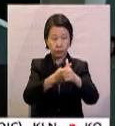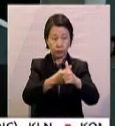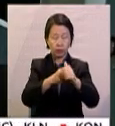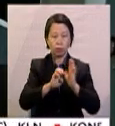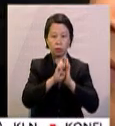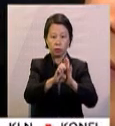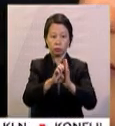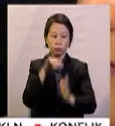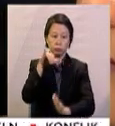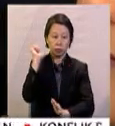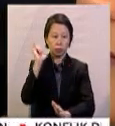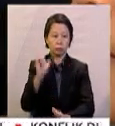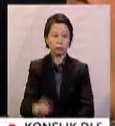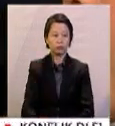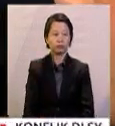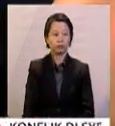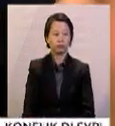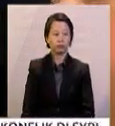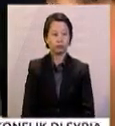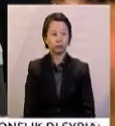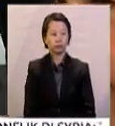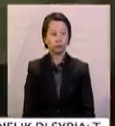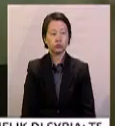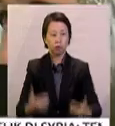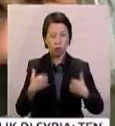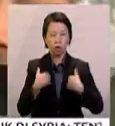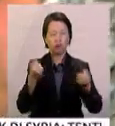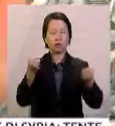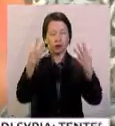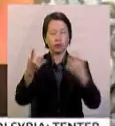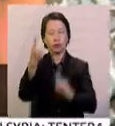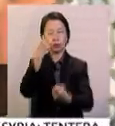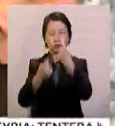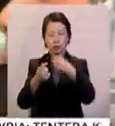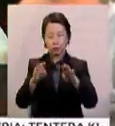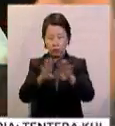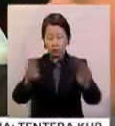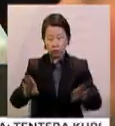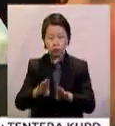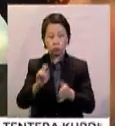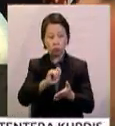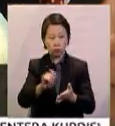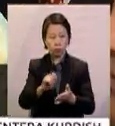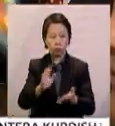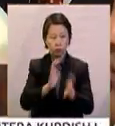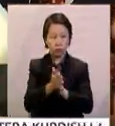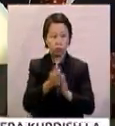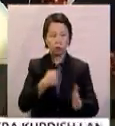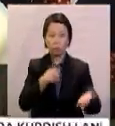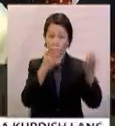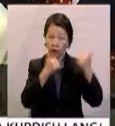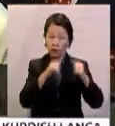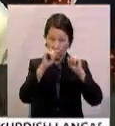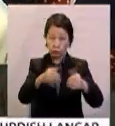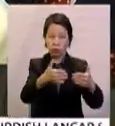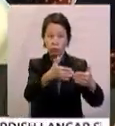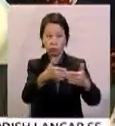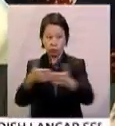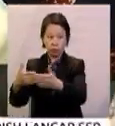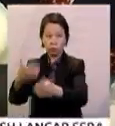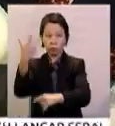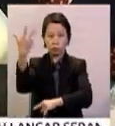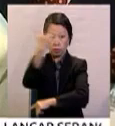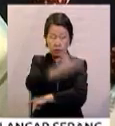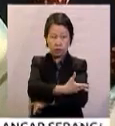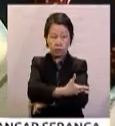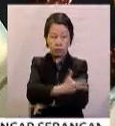ekspo semalam. Ada ramai yang telah bertanya dan mengisi borang dan sebagainya. Jadi saya harap ini akan dapat berterusan selama 3 hari